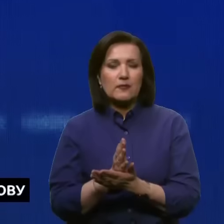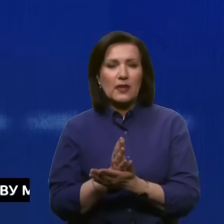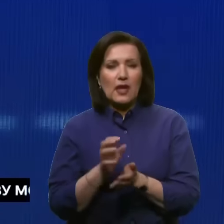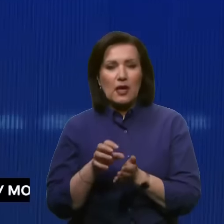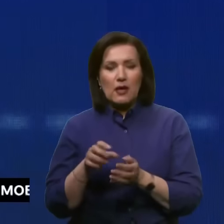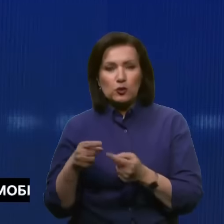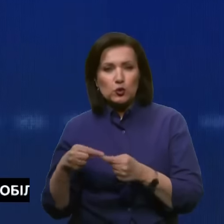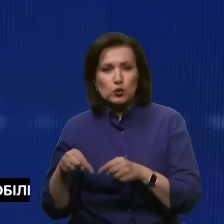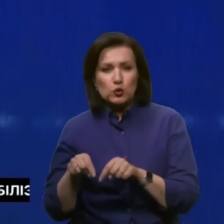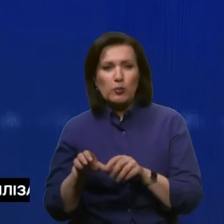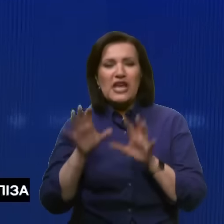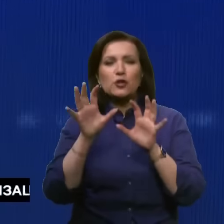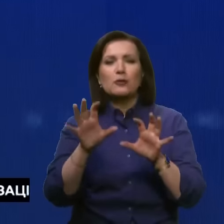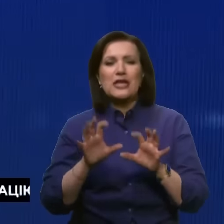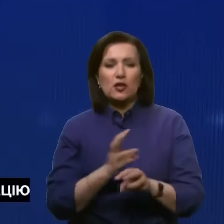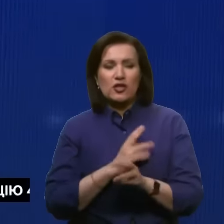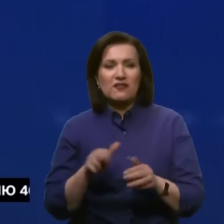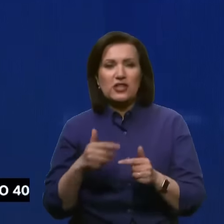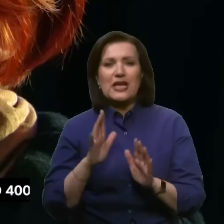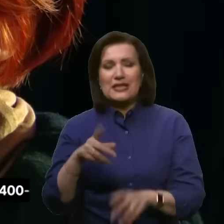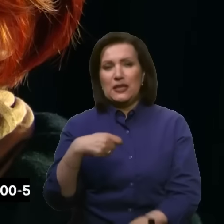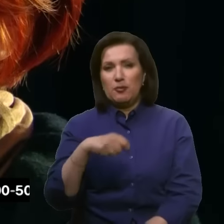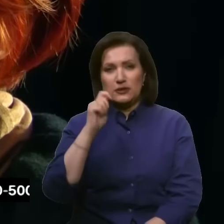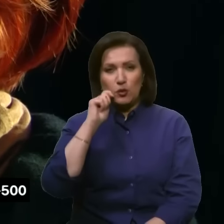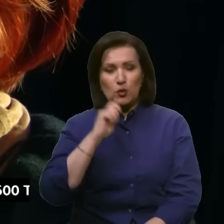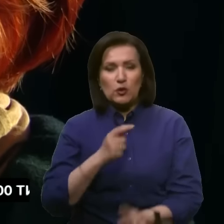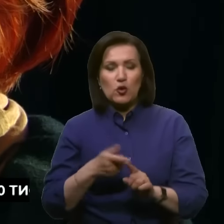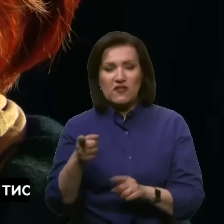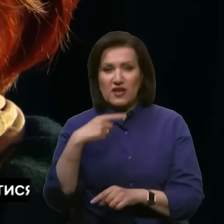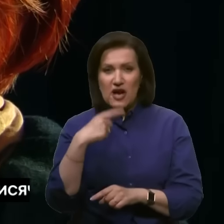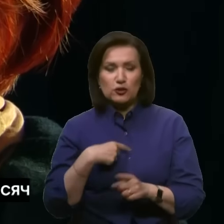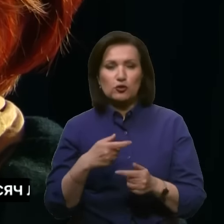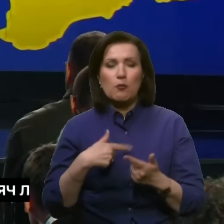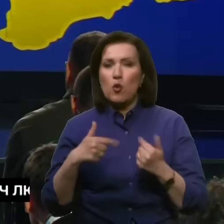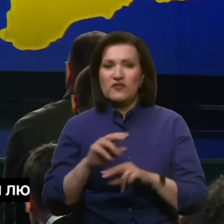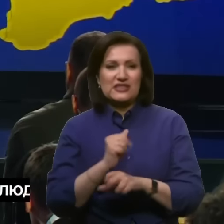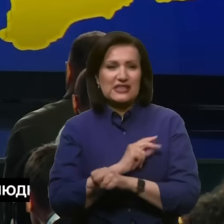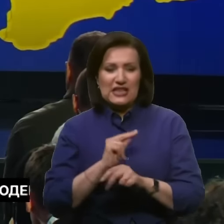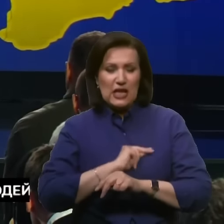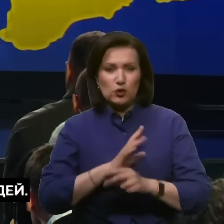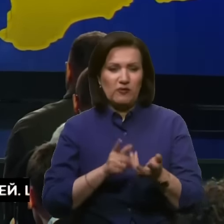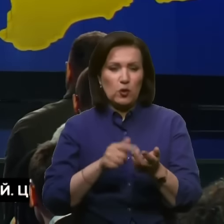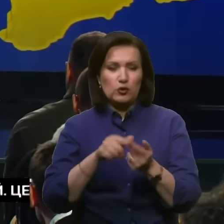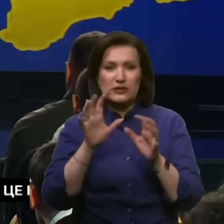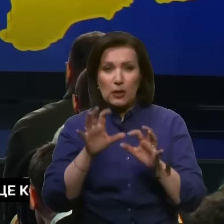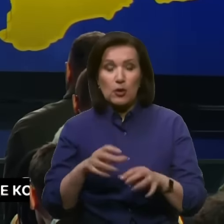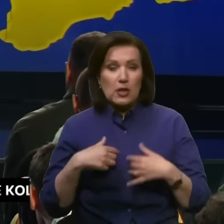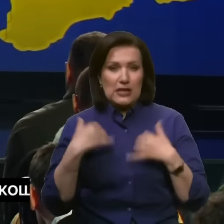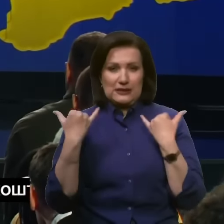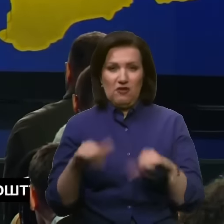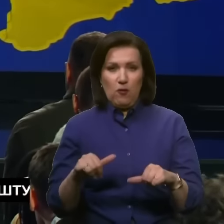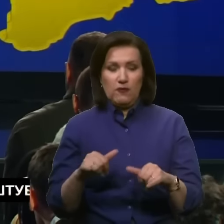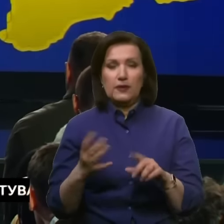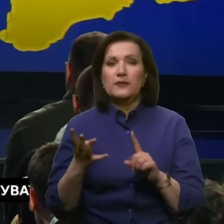суб'єктом законодавчих ініціатив, є тільки президент України. Тому, коли ви кажете, чому Офіс не зробив той чи інший закон, я